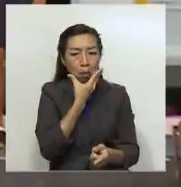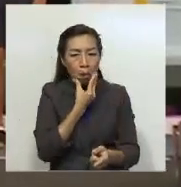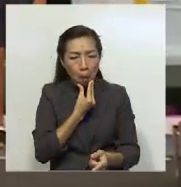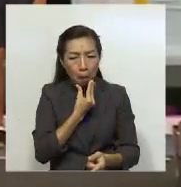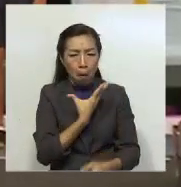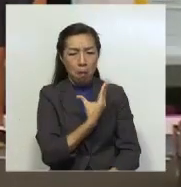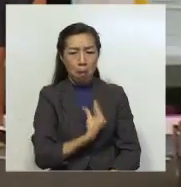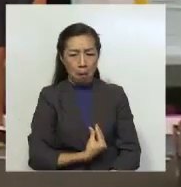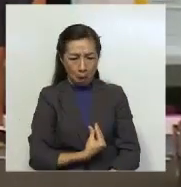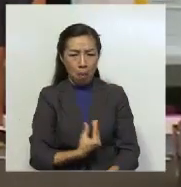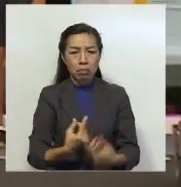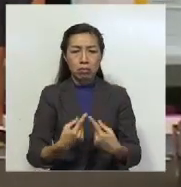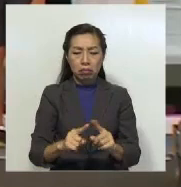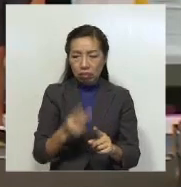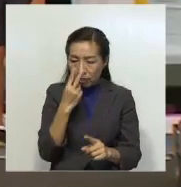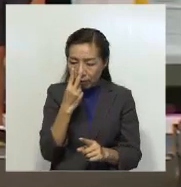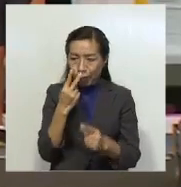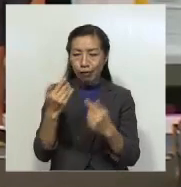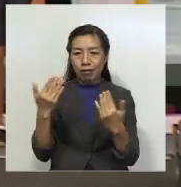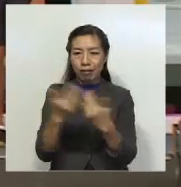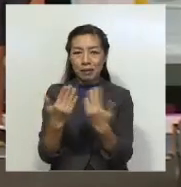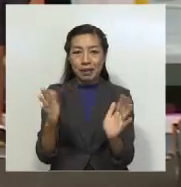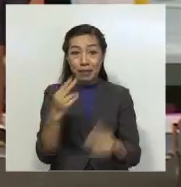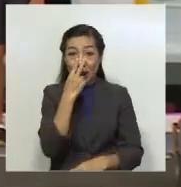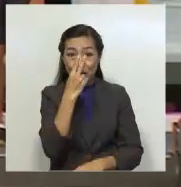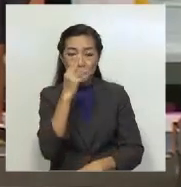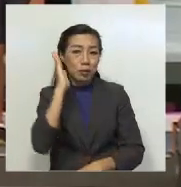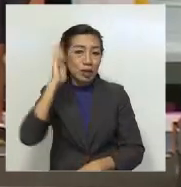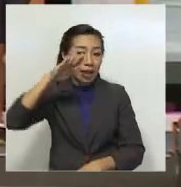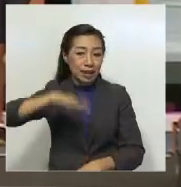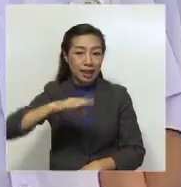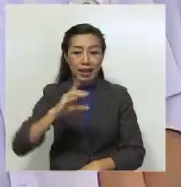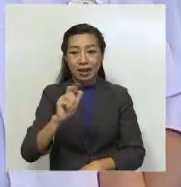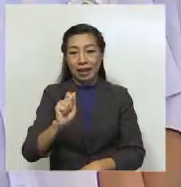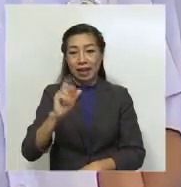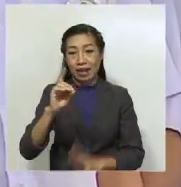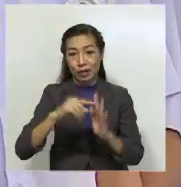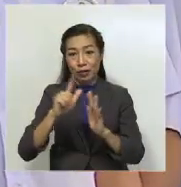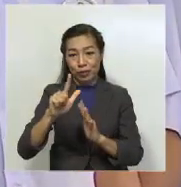นะคะ สู้หลายคนนะเดี๋ยวลองไปฟังเสียงน้องอดุลสักหนึ่งคนนะฮะเชิญครับ